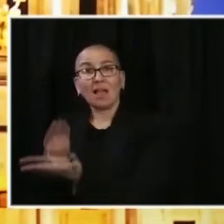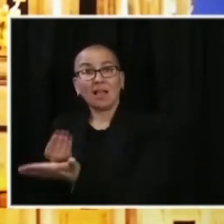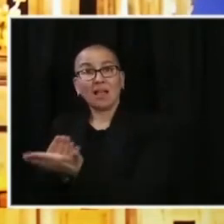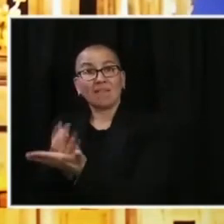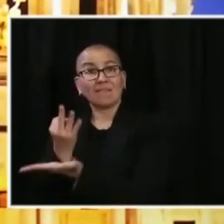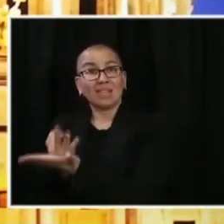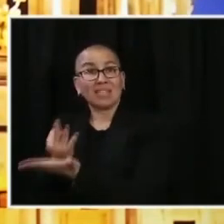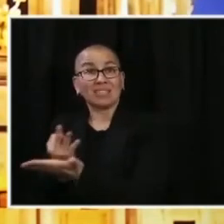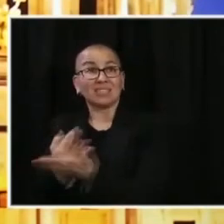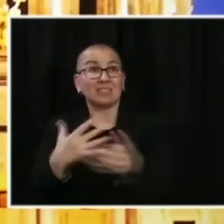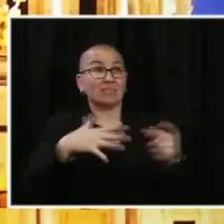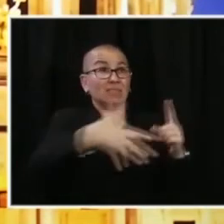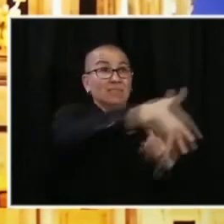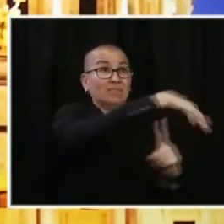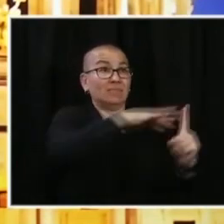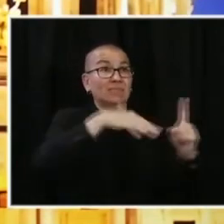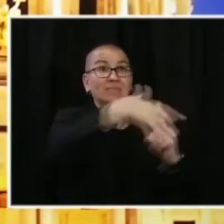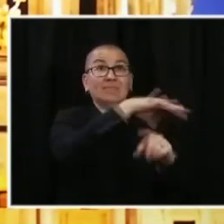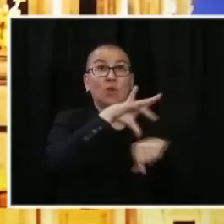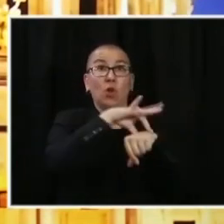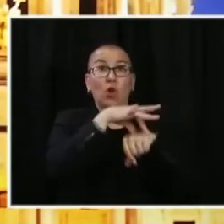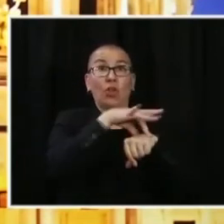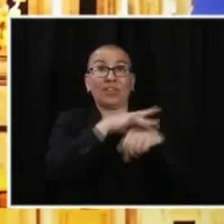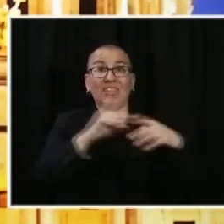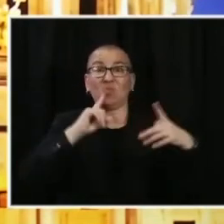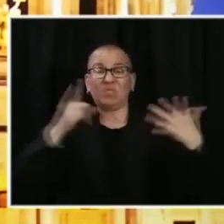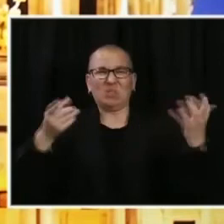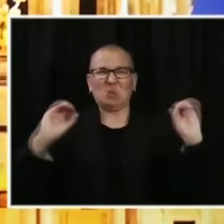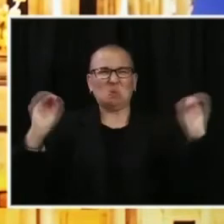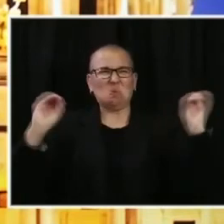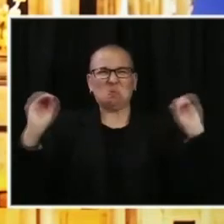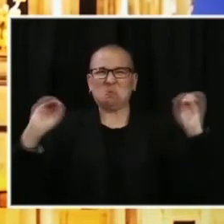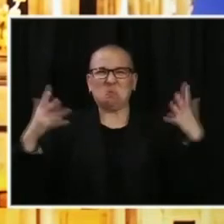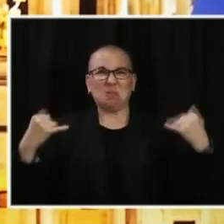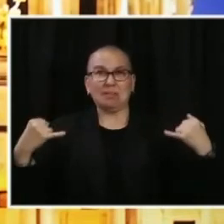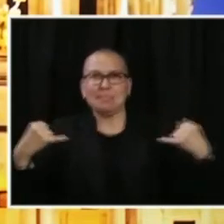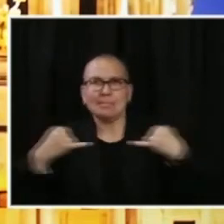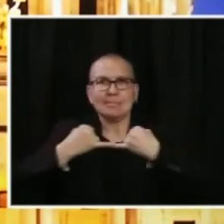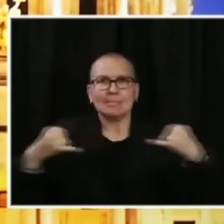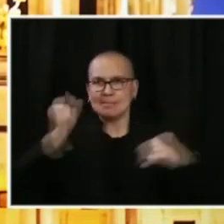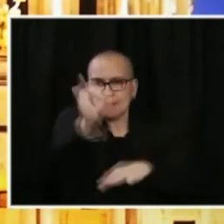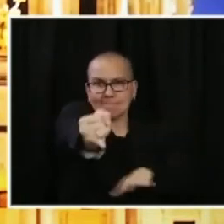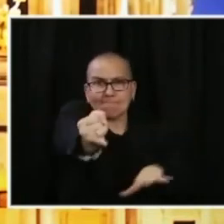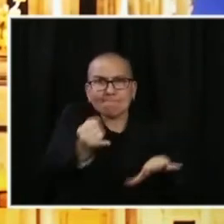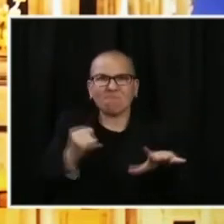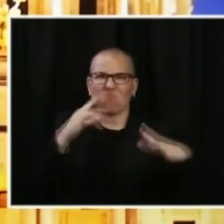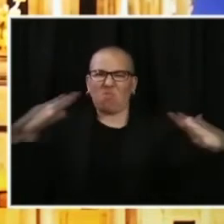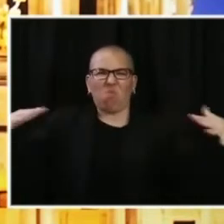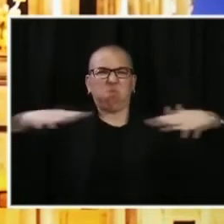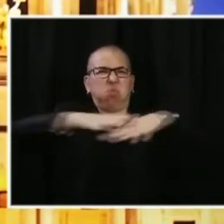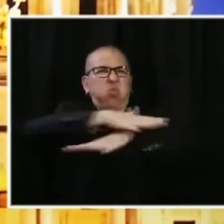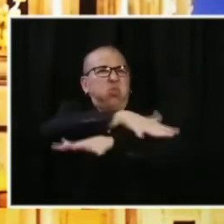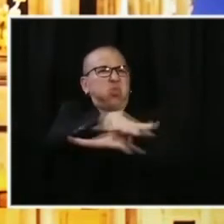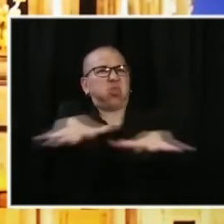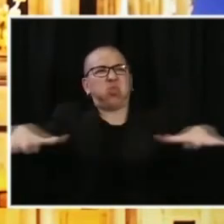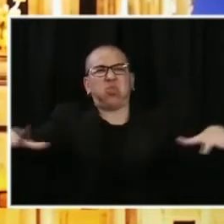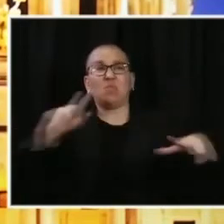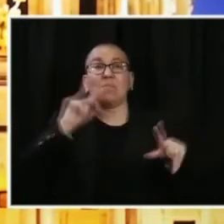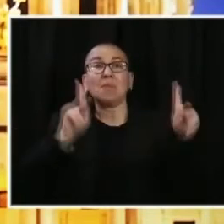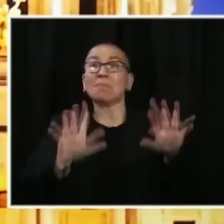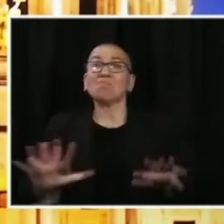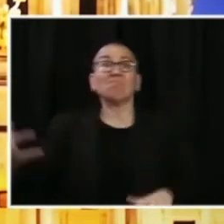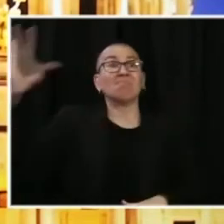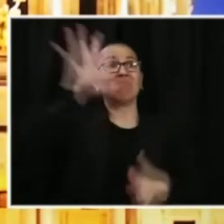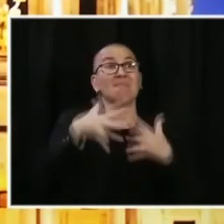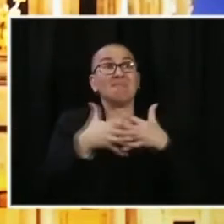là một trọng chẳng nâng. Nhưng ít dự nhóm tự lọ lợi. Trở đi cho đốc đỡ biết tôi có lọ chẳng nâng. Đu, nó mà lợi lộ một cuộc